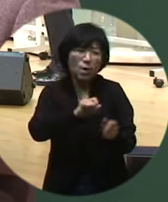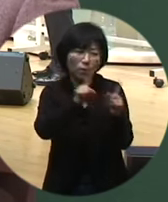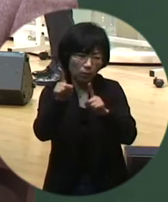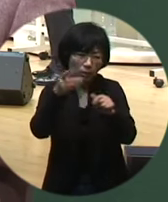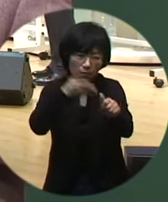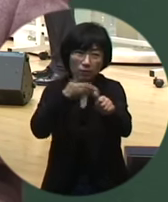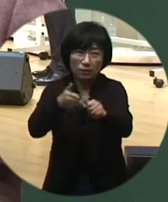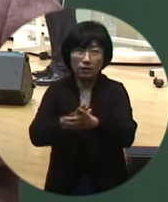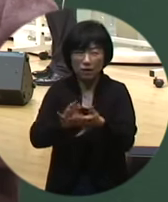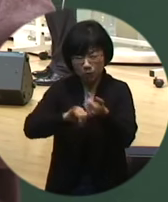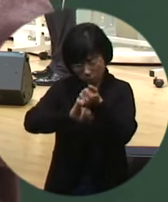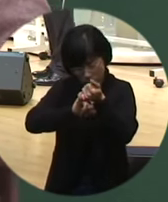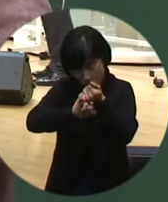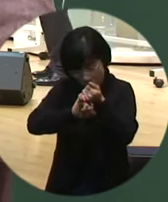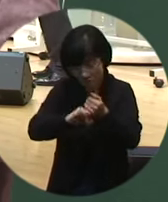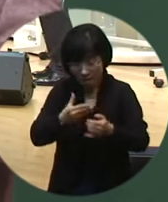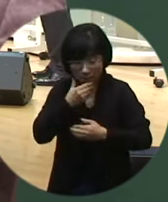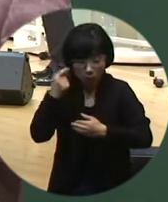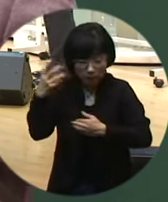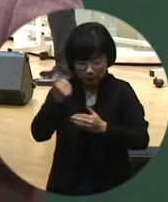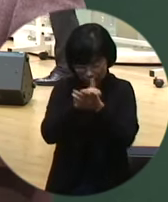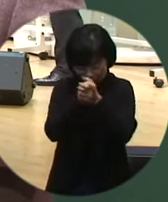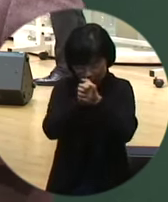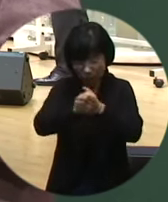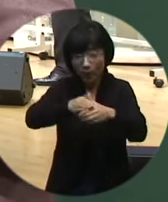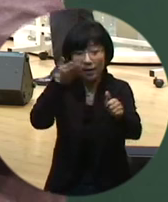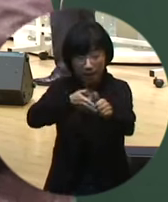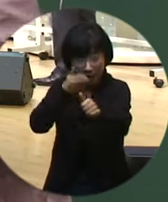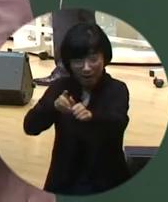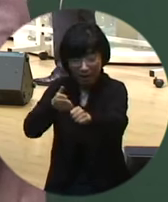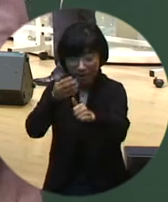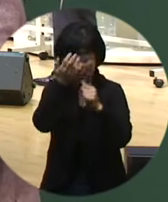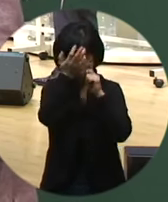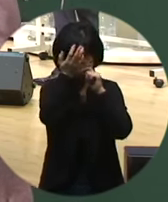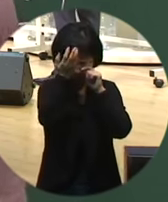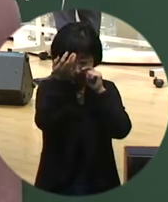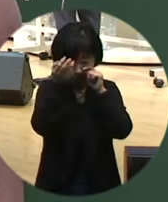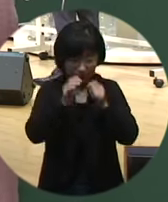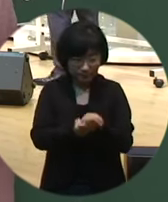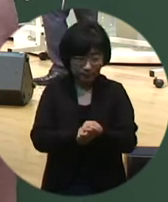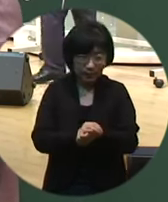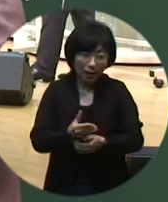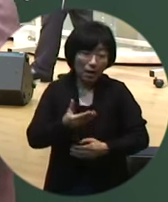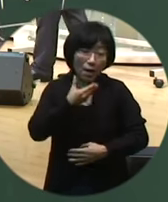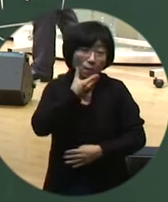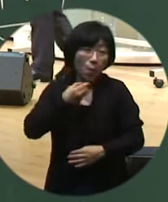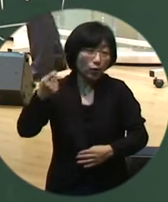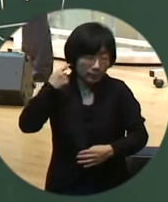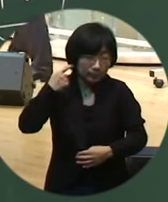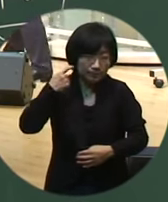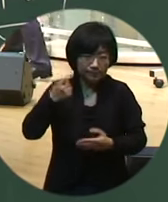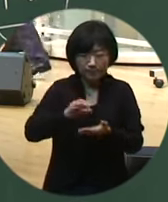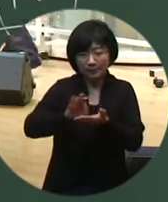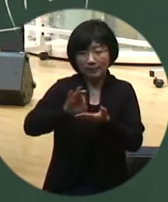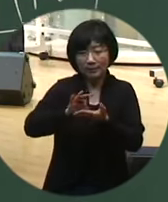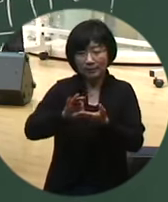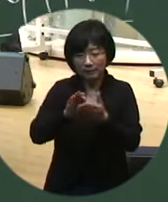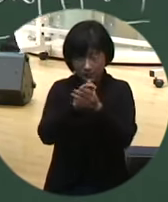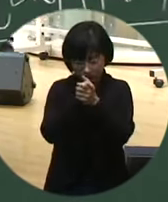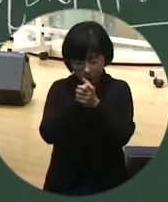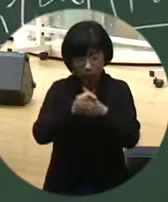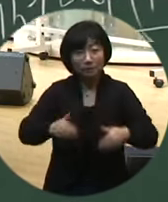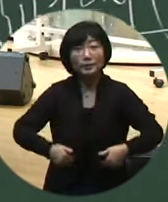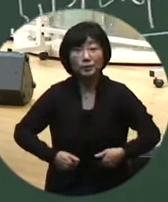pray the prayer to restore the gospel. 진짜라니까요. And really. 진짜로 복음 누리는 기도해야 돼요. Really pray the prayer to restore the